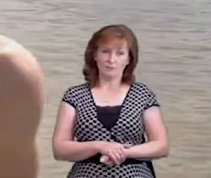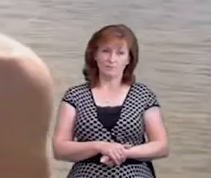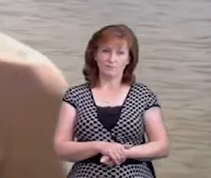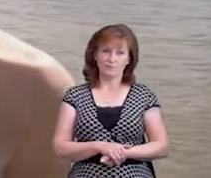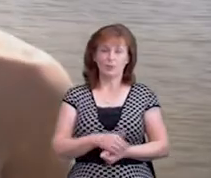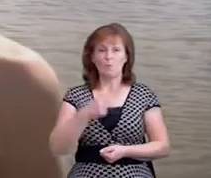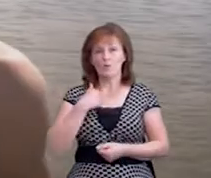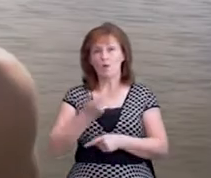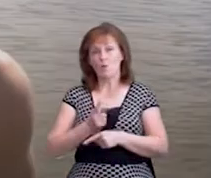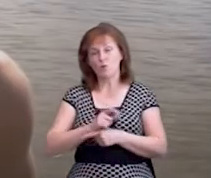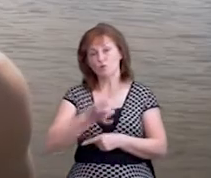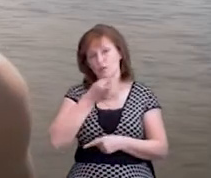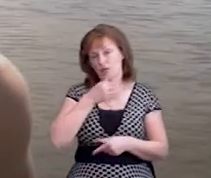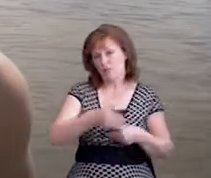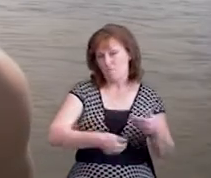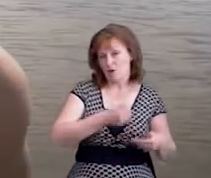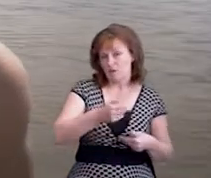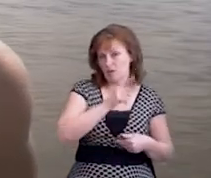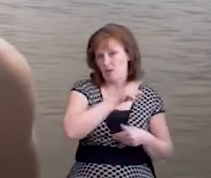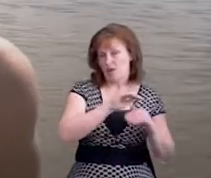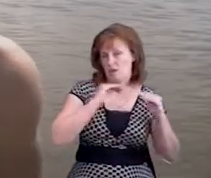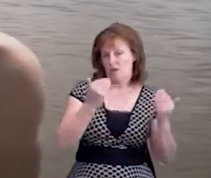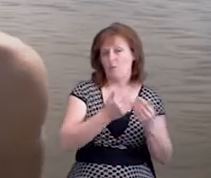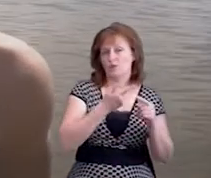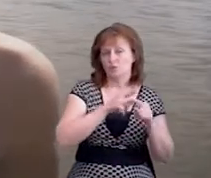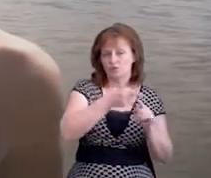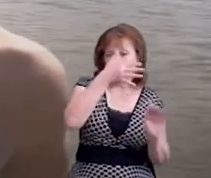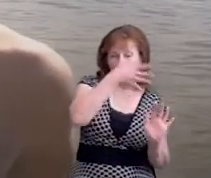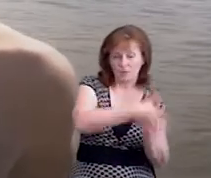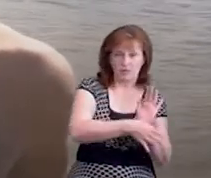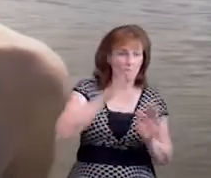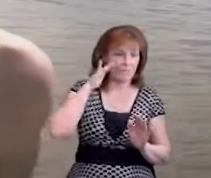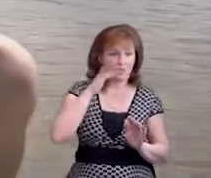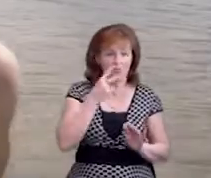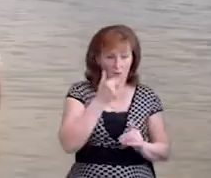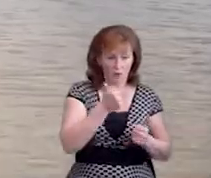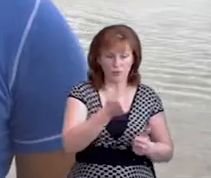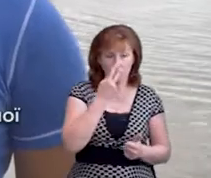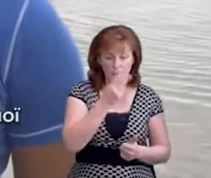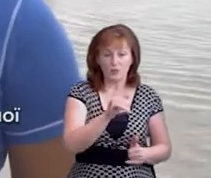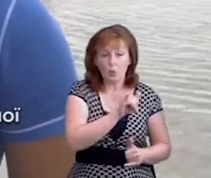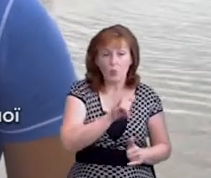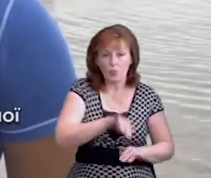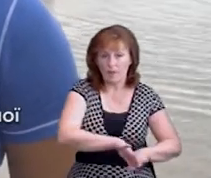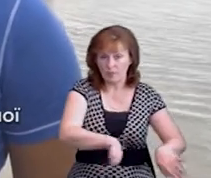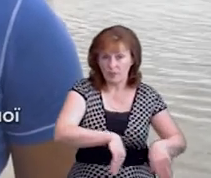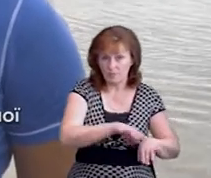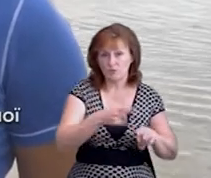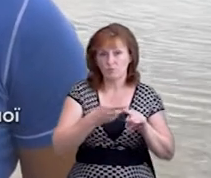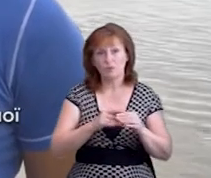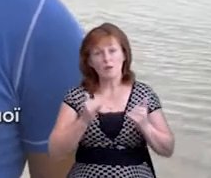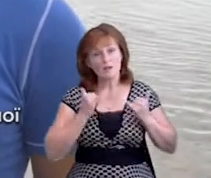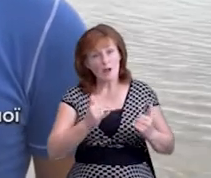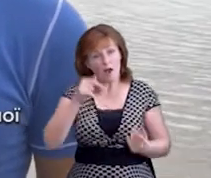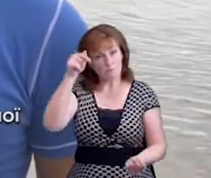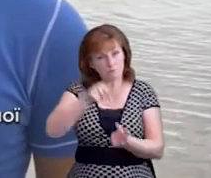повороти. Більше мені подобається в басейні плавати, тому що в басейні вода прозрачна і все добре видно, куди ти пливеш. Якщо для спорту, краще в басейні.